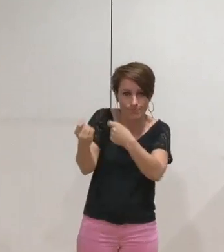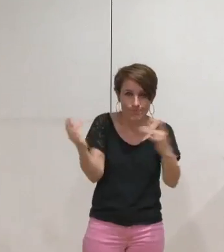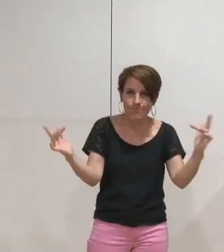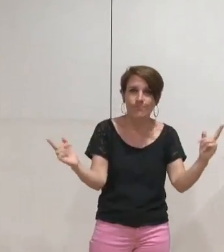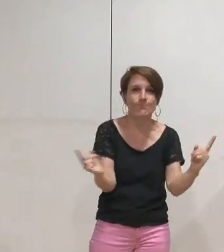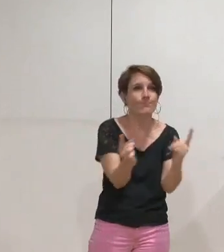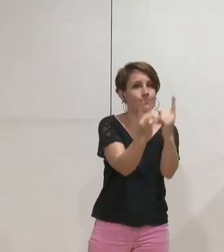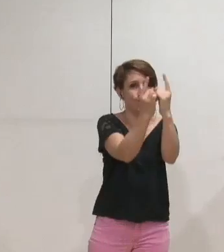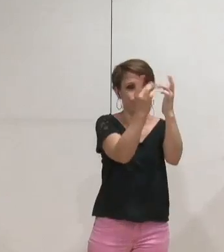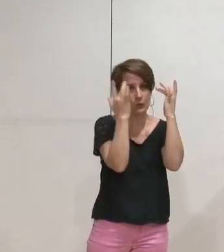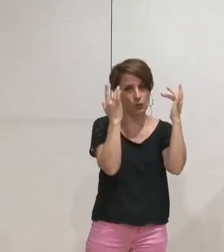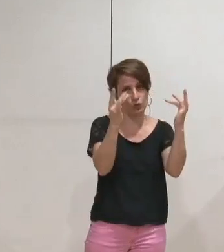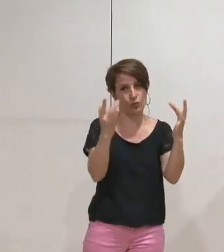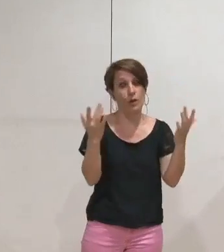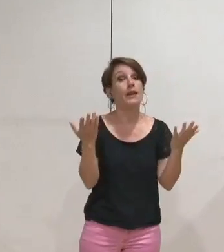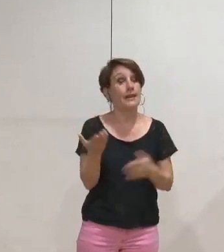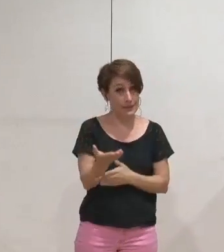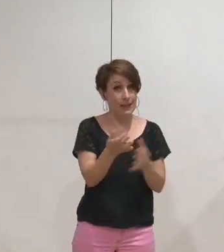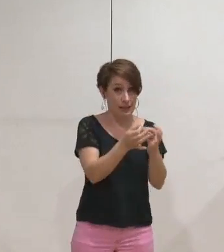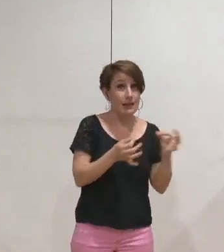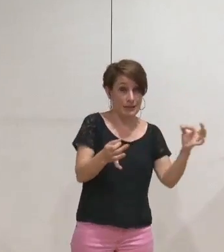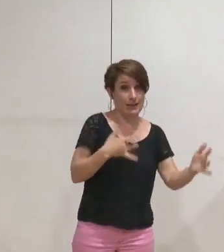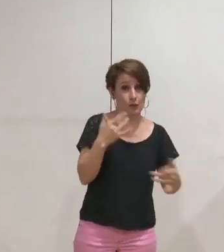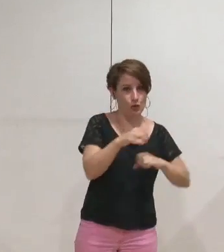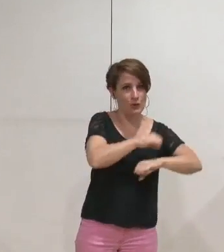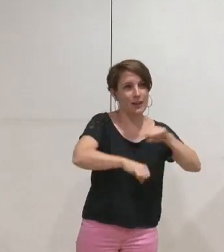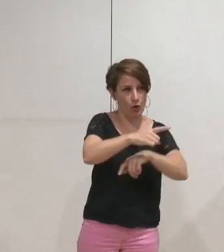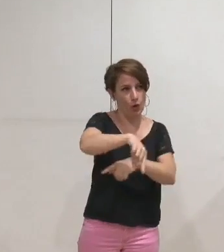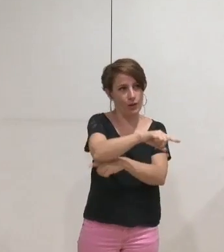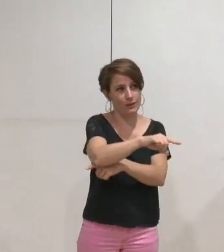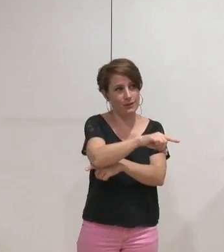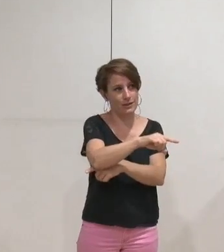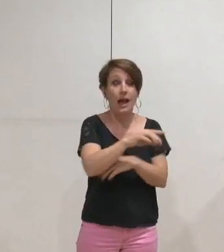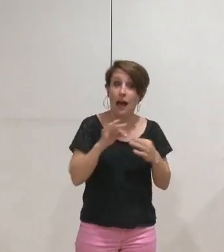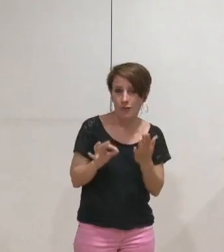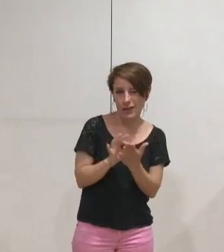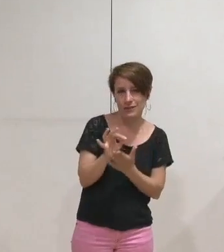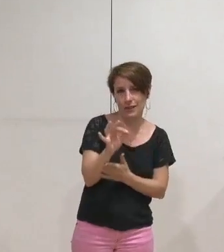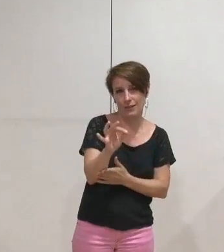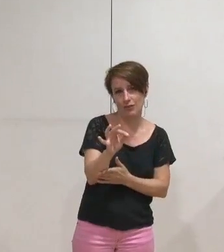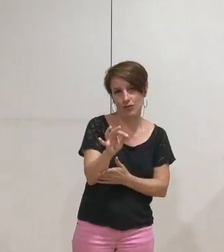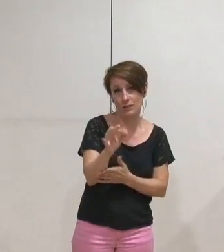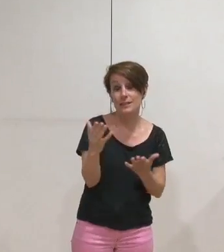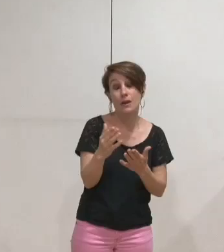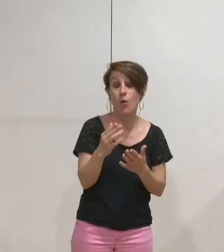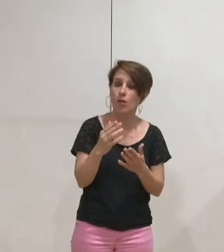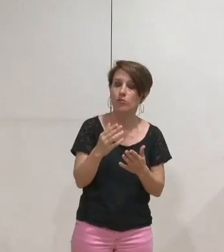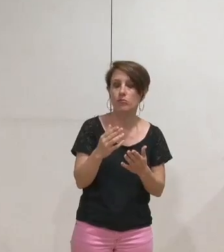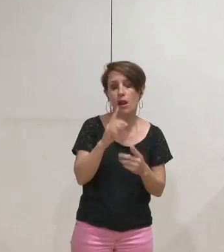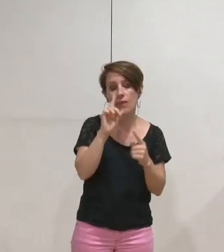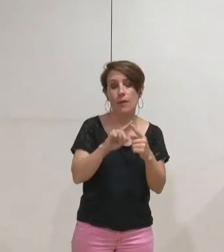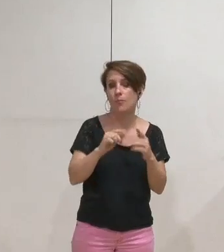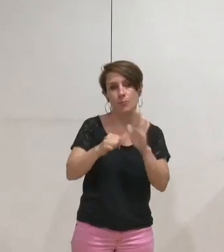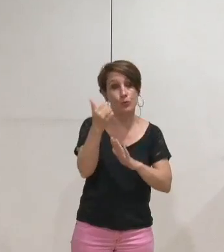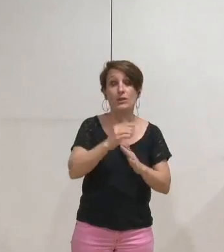salles de spectacles qui vont les organiser donc on est sur ce qu'on disait tout à l'heure sur le plan stratégique on est sur les droits culturels oui